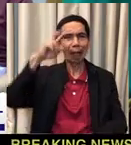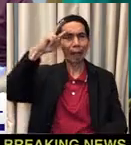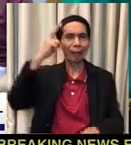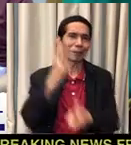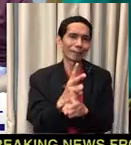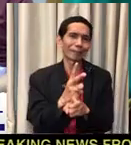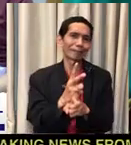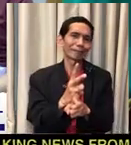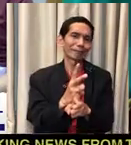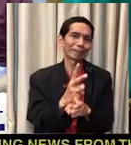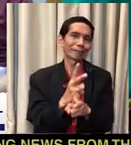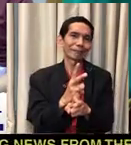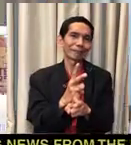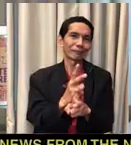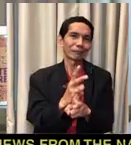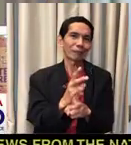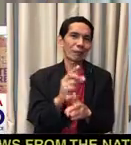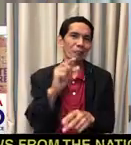Laman na this.